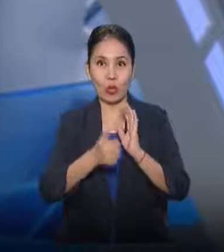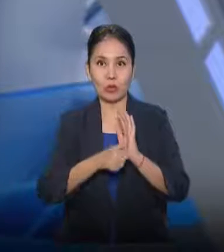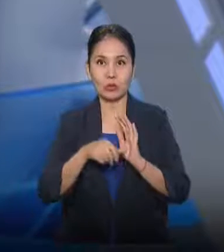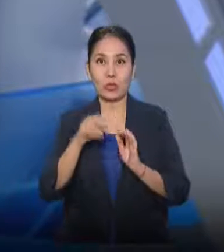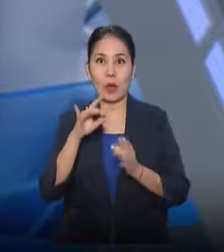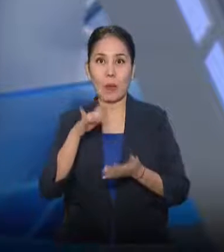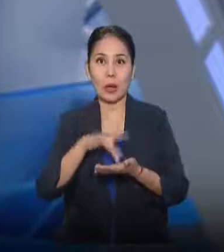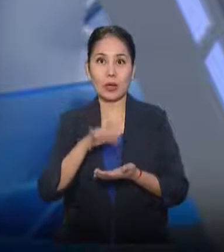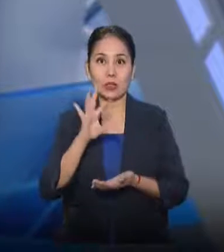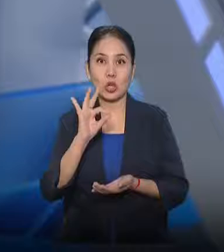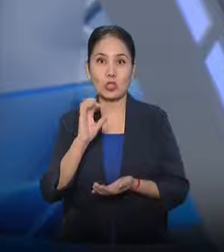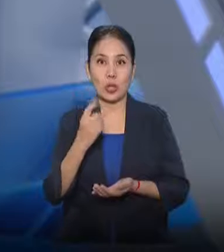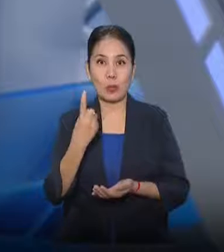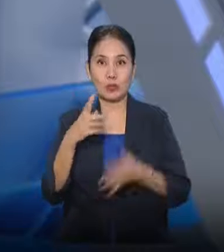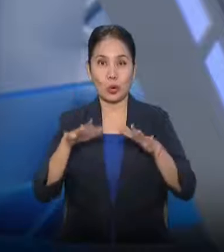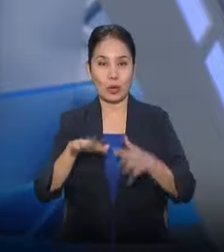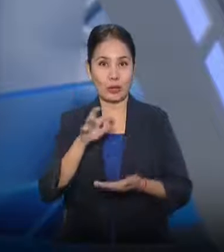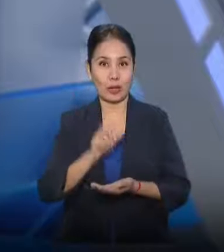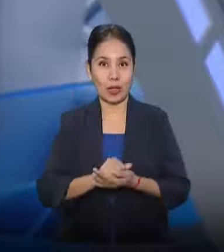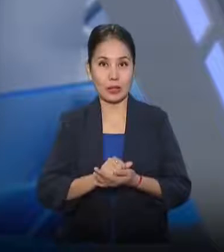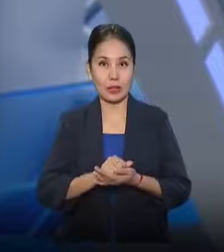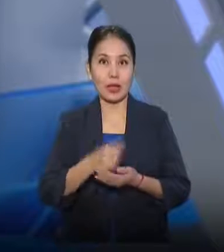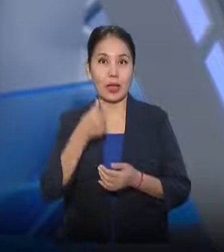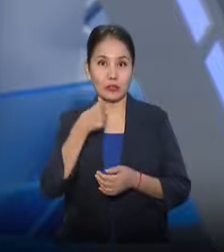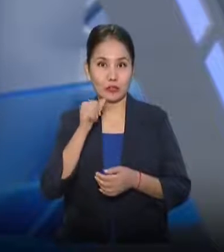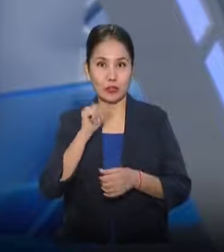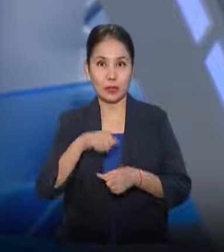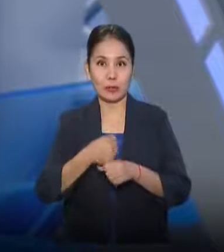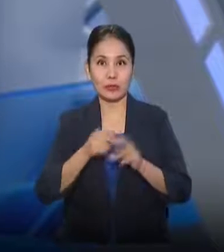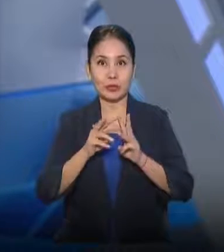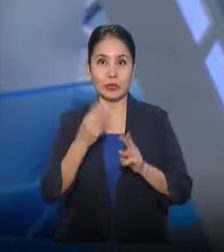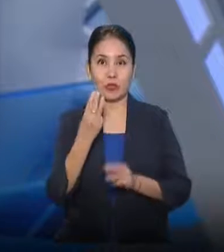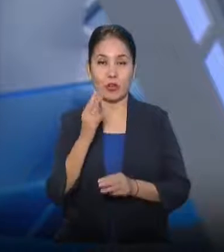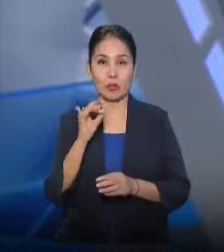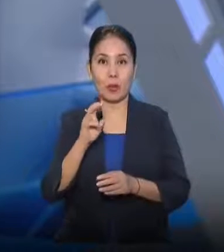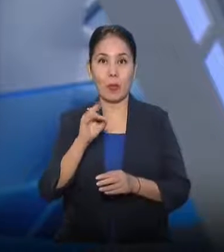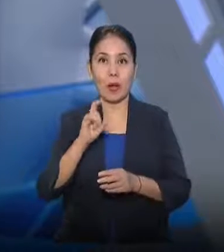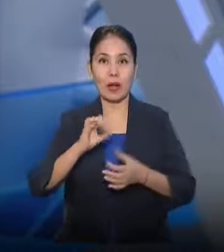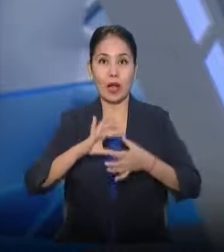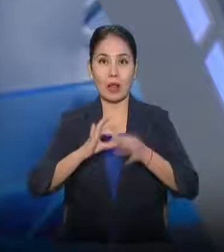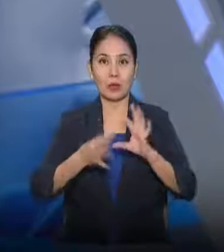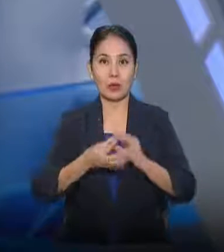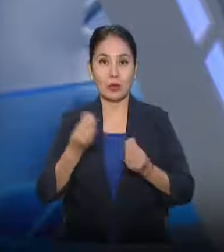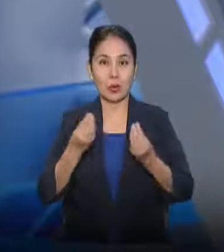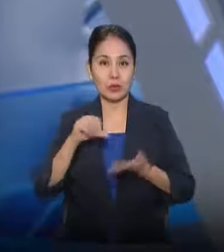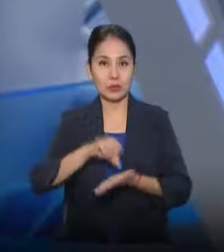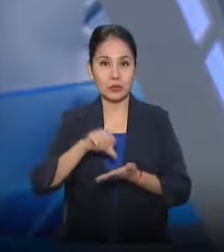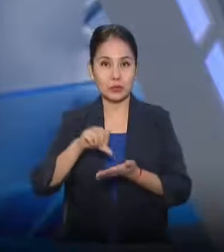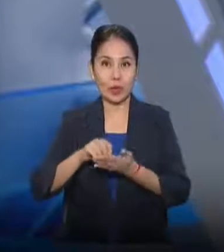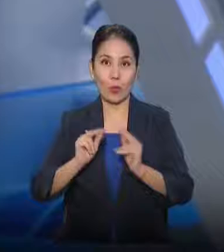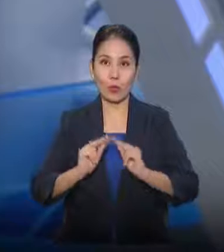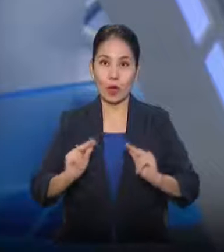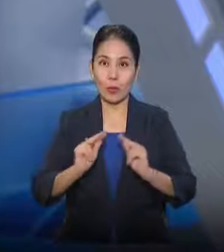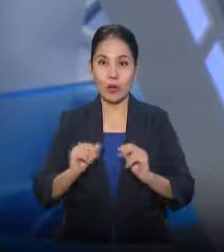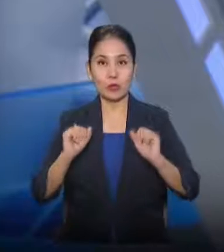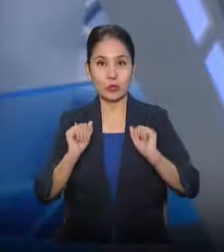Markaziy Osiyoda esa 1-chi o'rinni egalladi. Kecha prezidentimiz Shavkat Mirziyoyev paraolimpiya o'yinlarida ishtirok etgan sportchi va murabbiylar